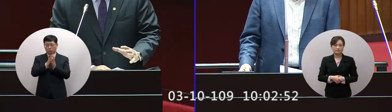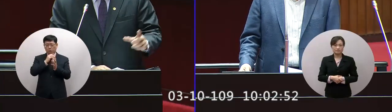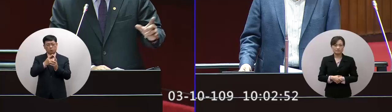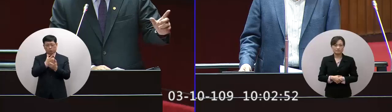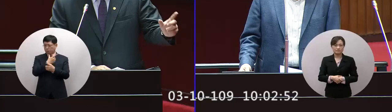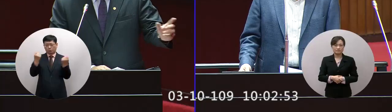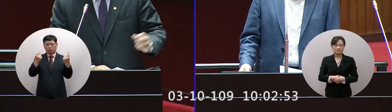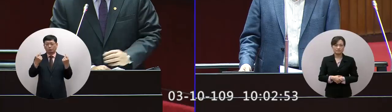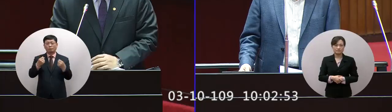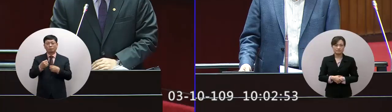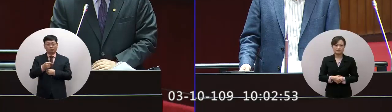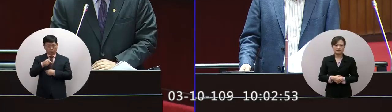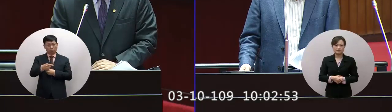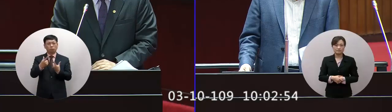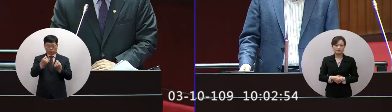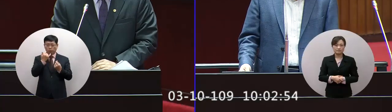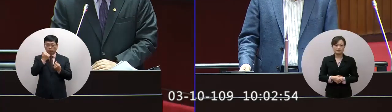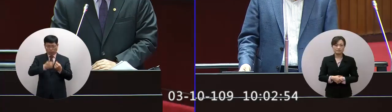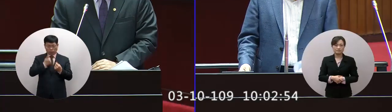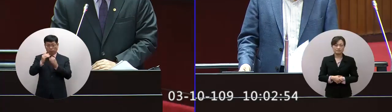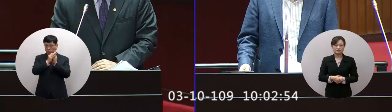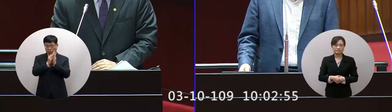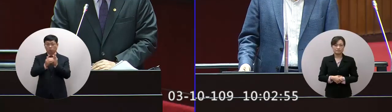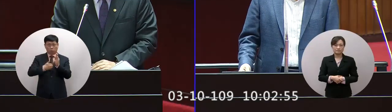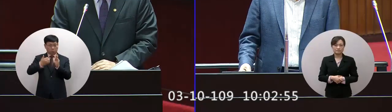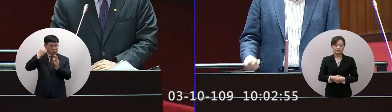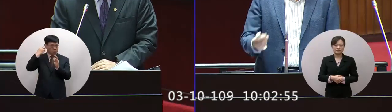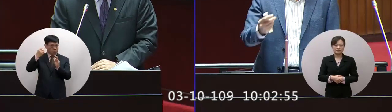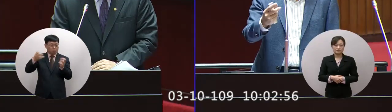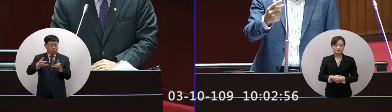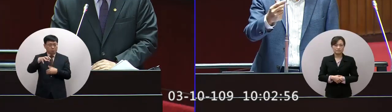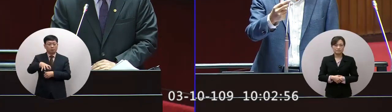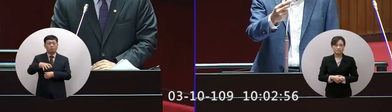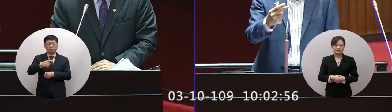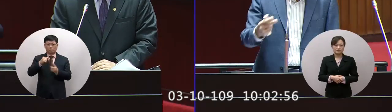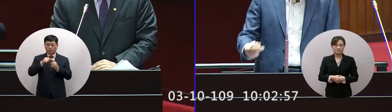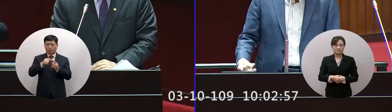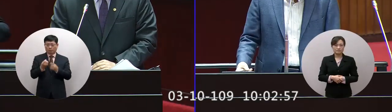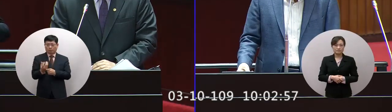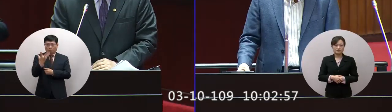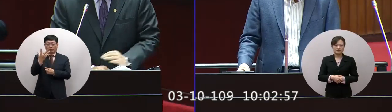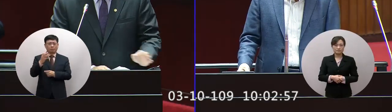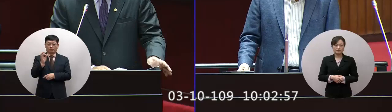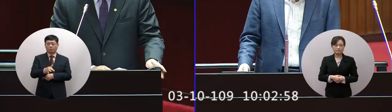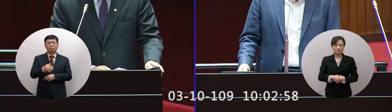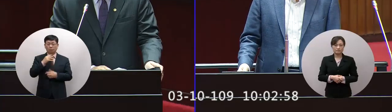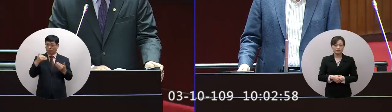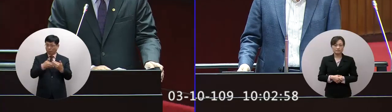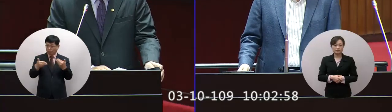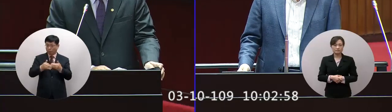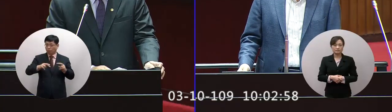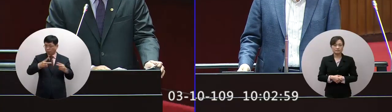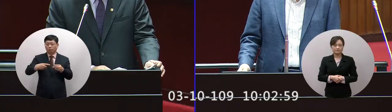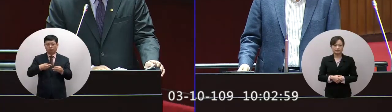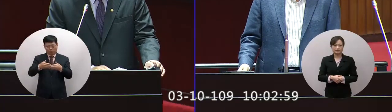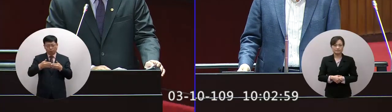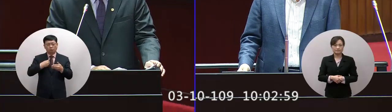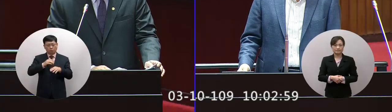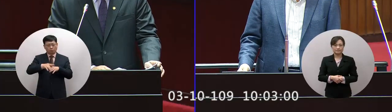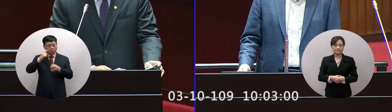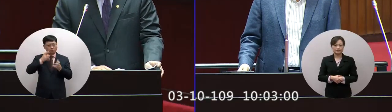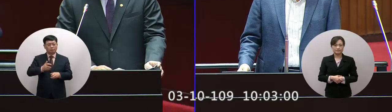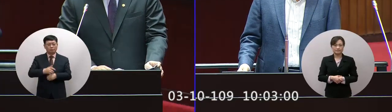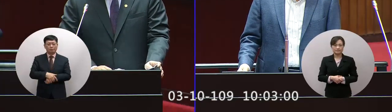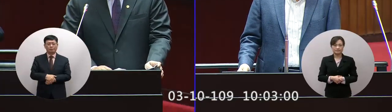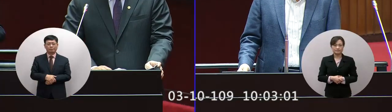是一致的，那这个地方是可以说是桃园新兴开发人口大量的增加，所以交通的改善我们也会列为重